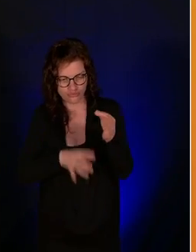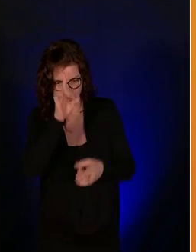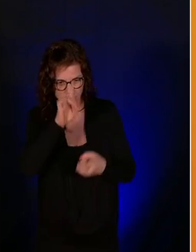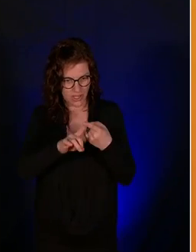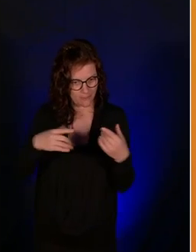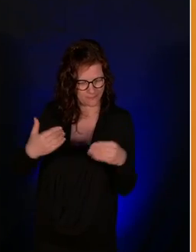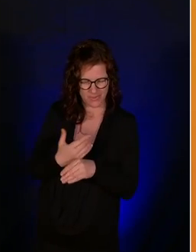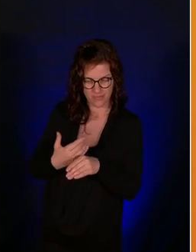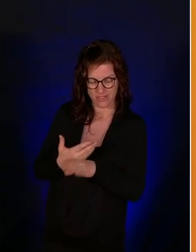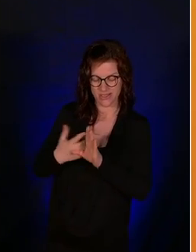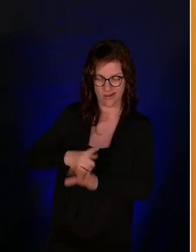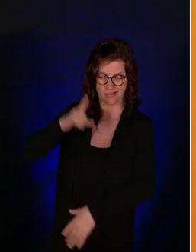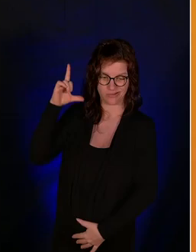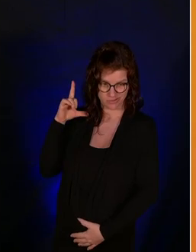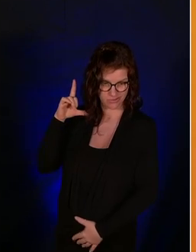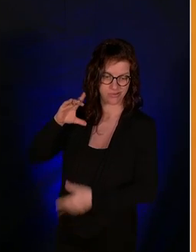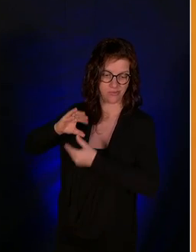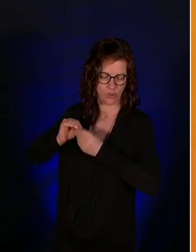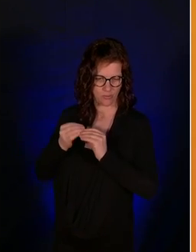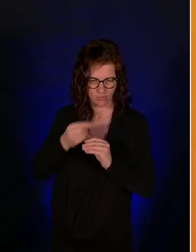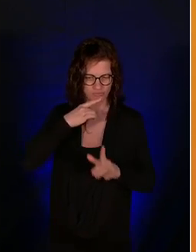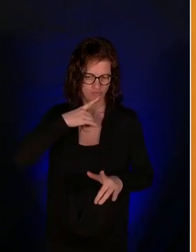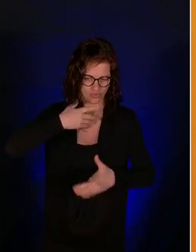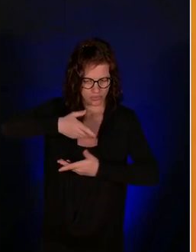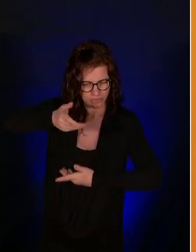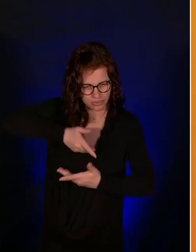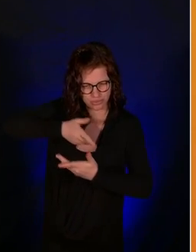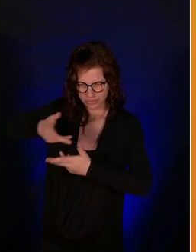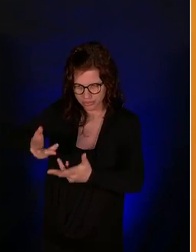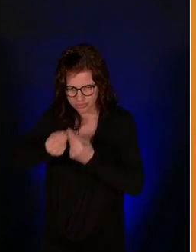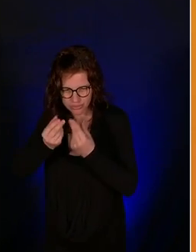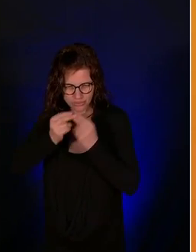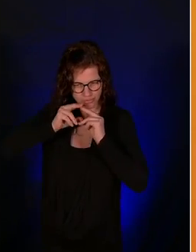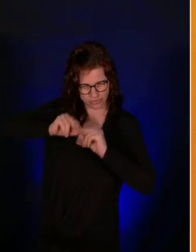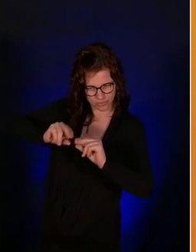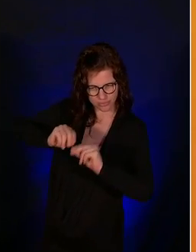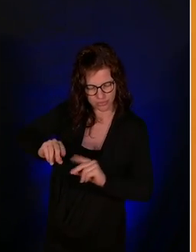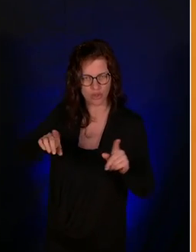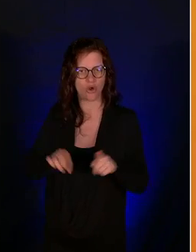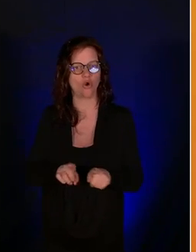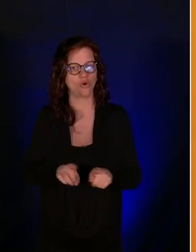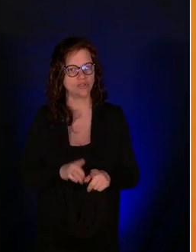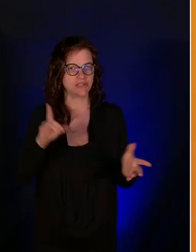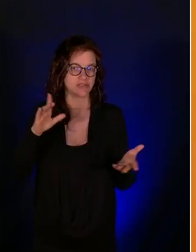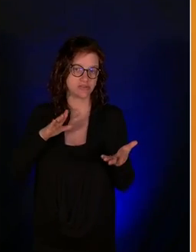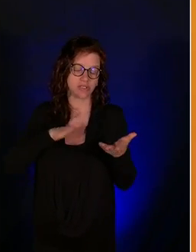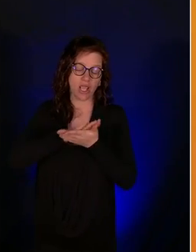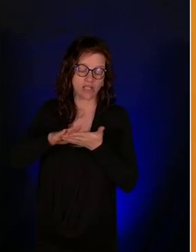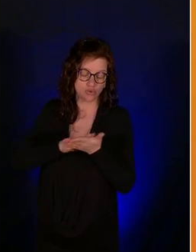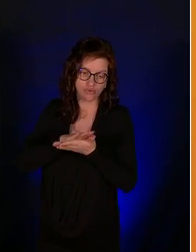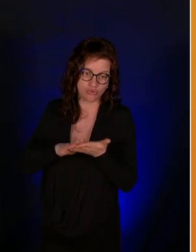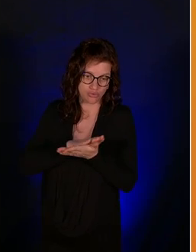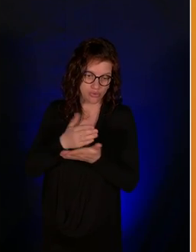l'incident qui s'était produit lundi. Donc il y a eu des explications réciproques avec aussi des excuses par rapport